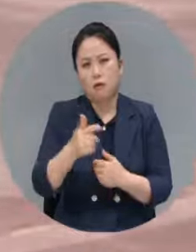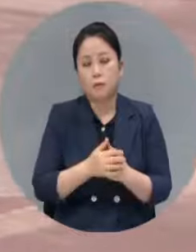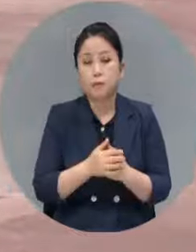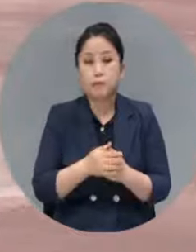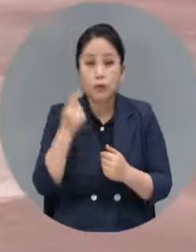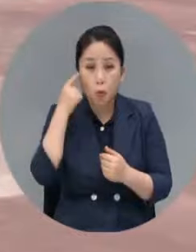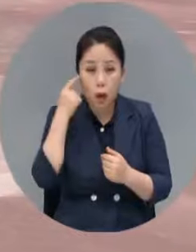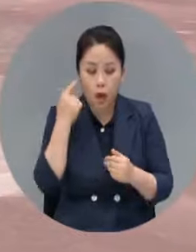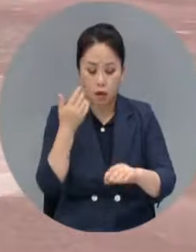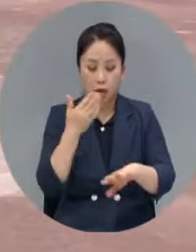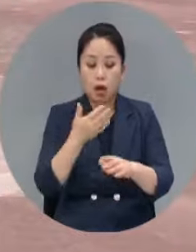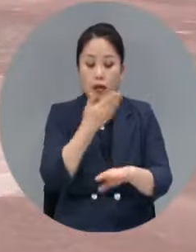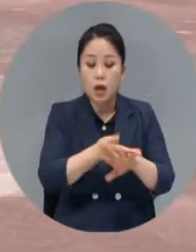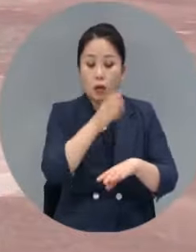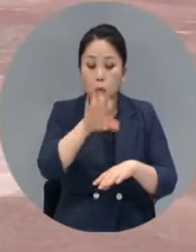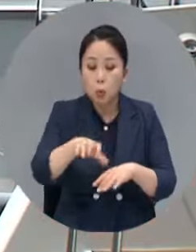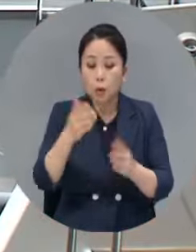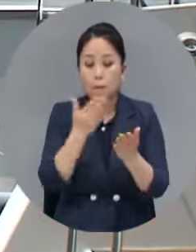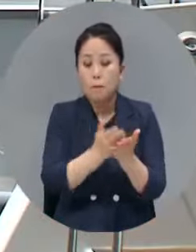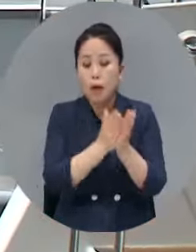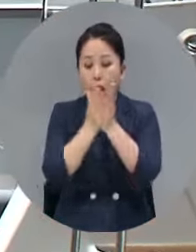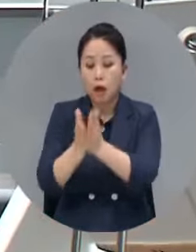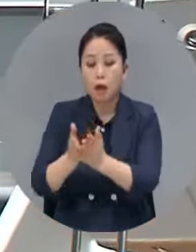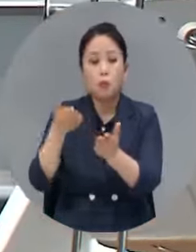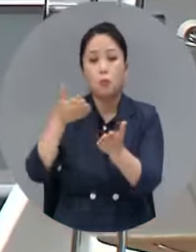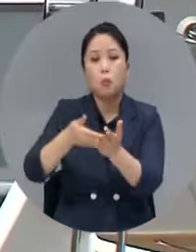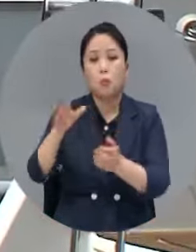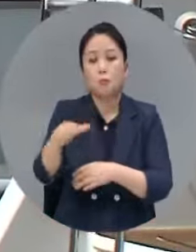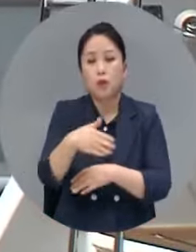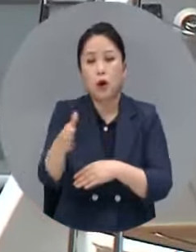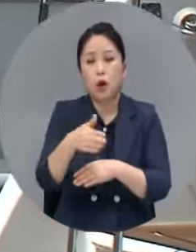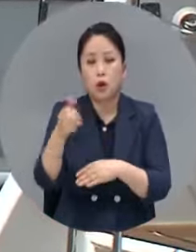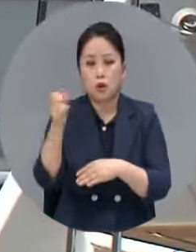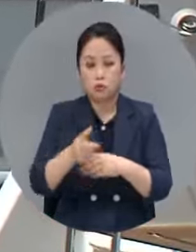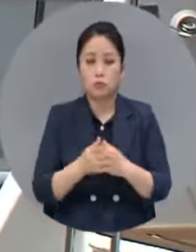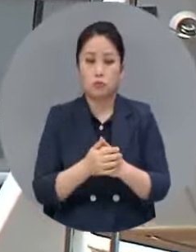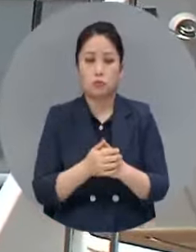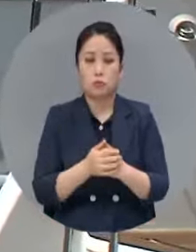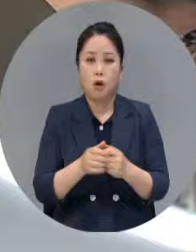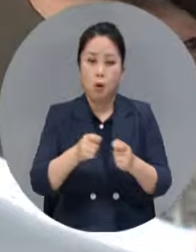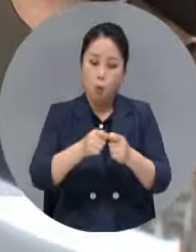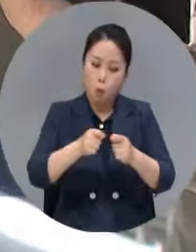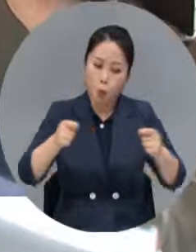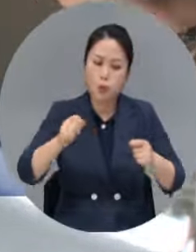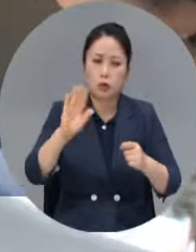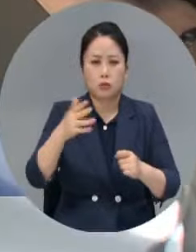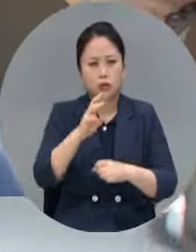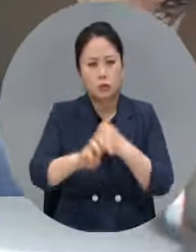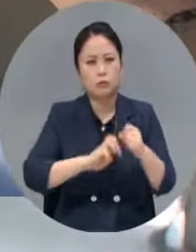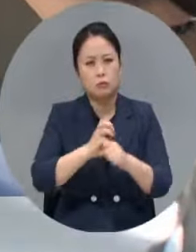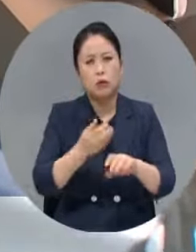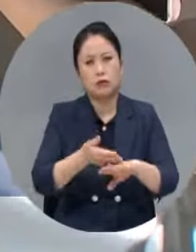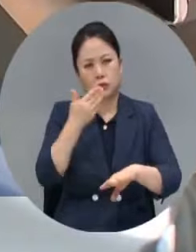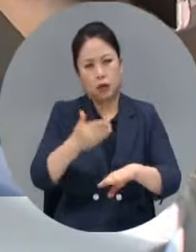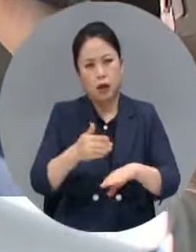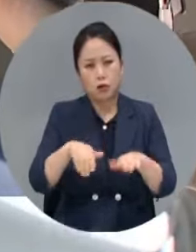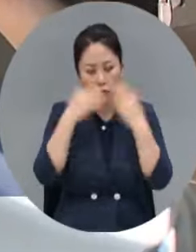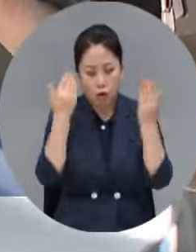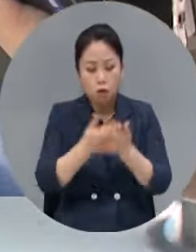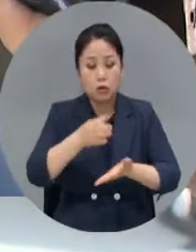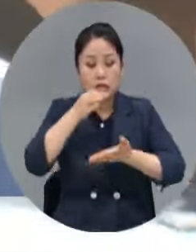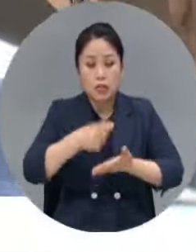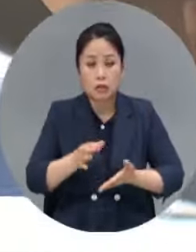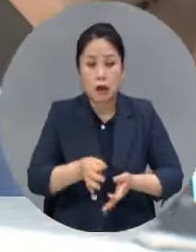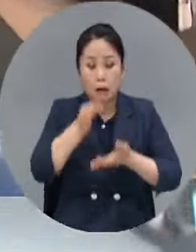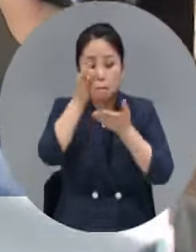재개발 이후 영업권도 보장되지 않는다는 것입니다. 여기 오래된 사람들, 30년 이상 있었던 사람들은 자기 전재산 갈아넣어서